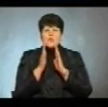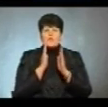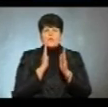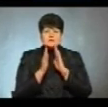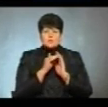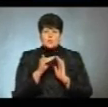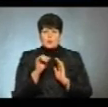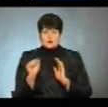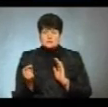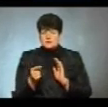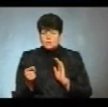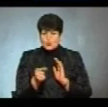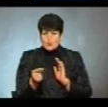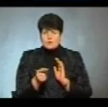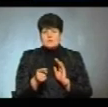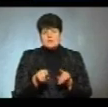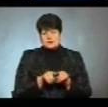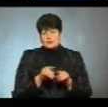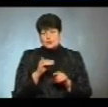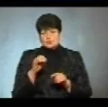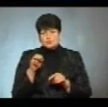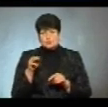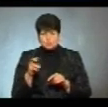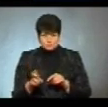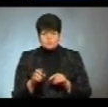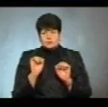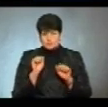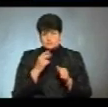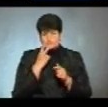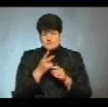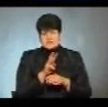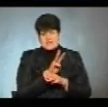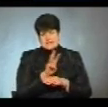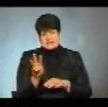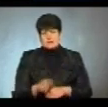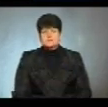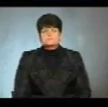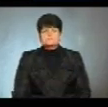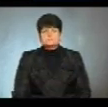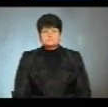Тернопіль», на одноіменній сторінці у Ютубі. Також заходьте на наш сайт. До зустрічі!